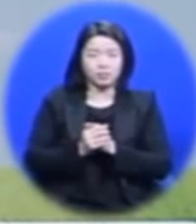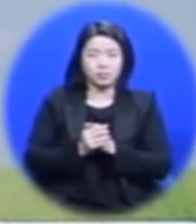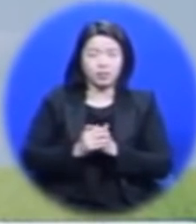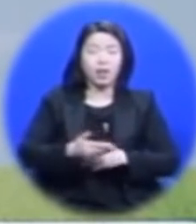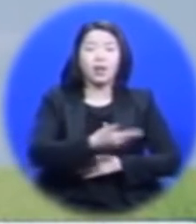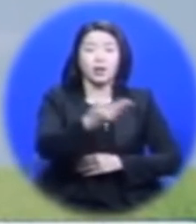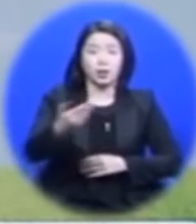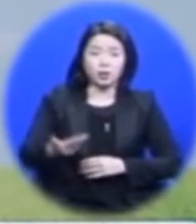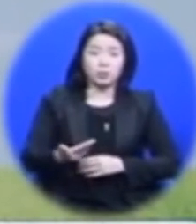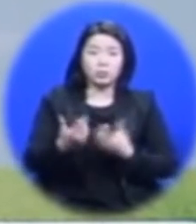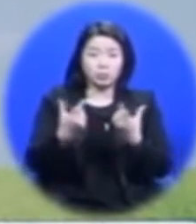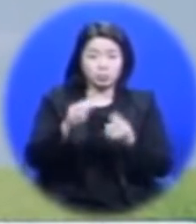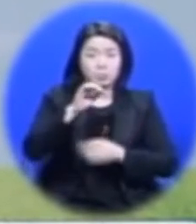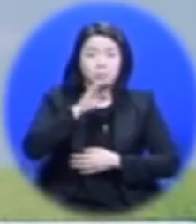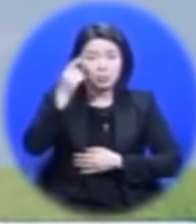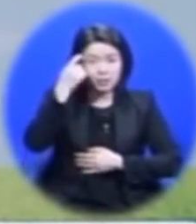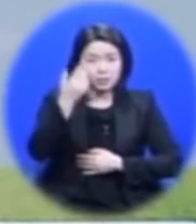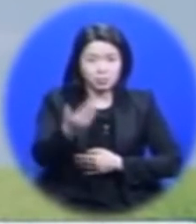여러분도 그렇습니까?